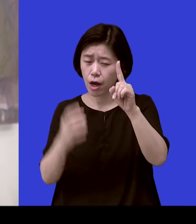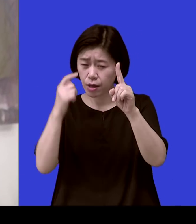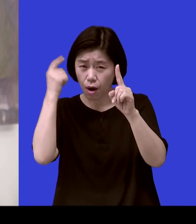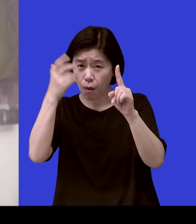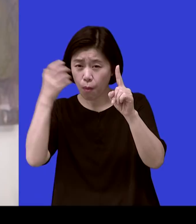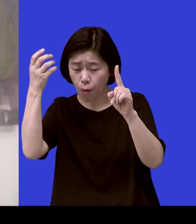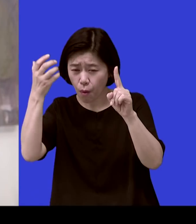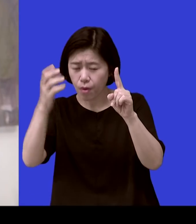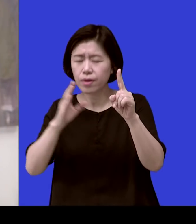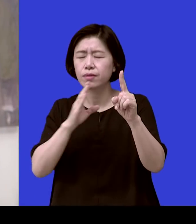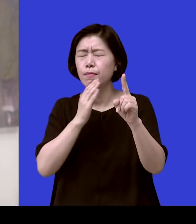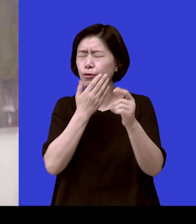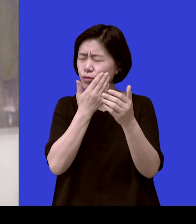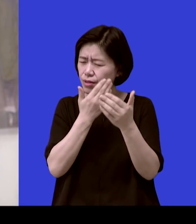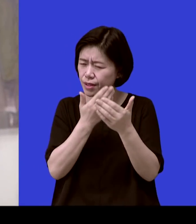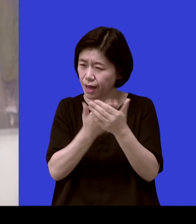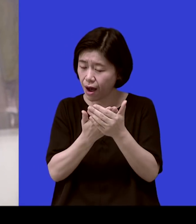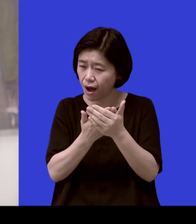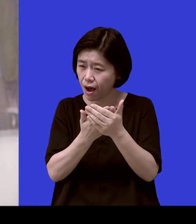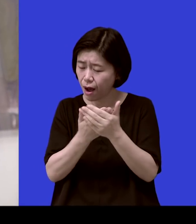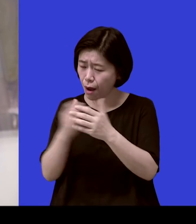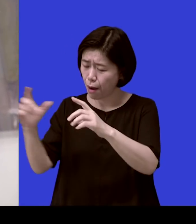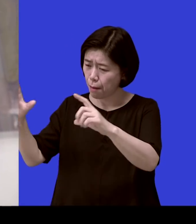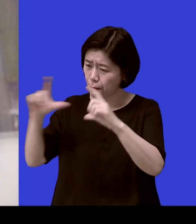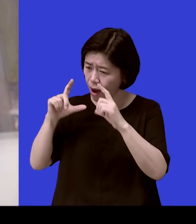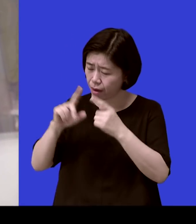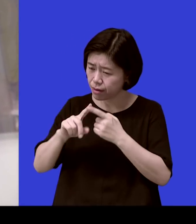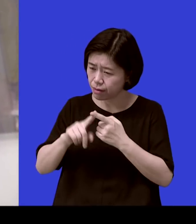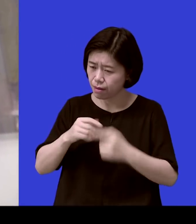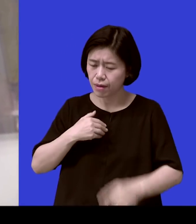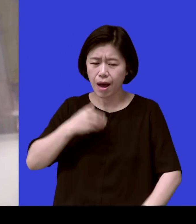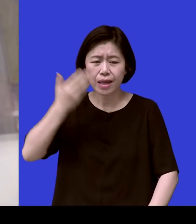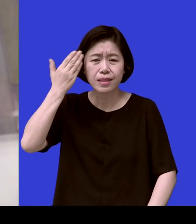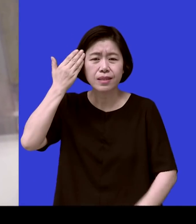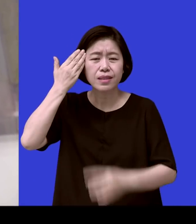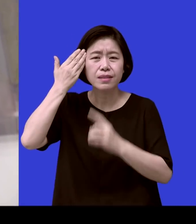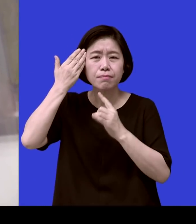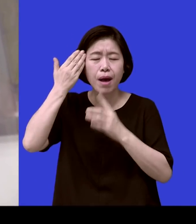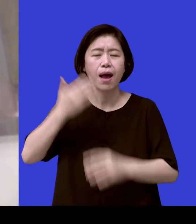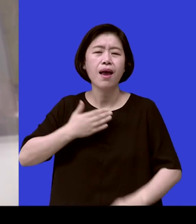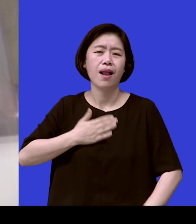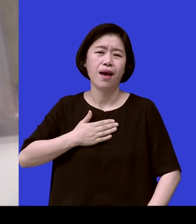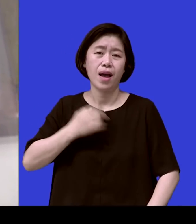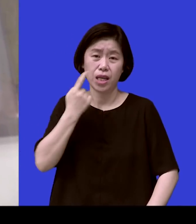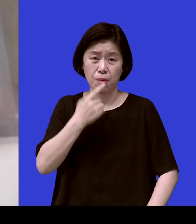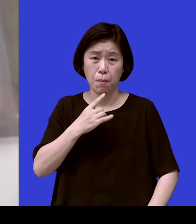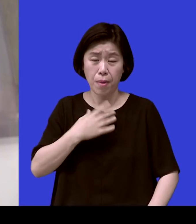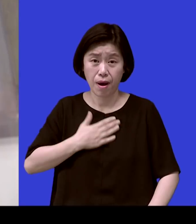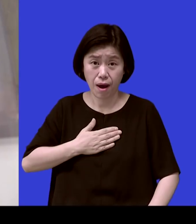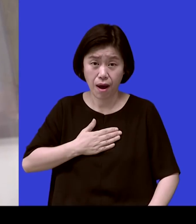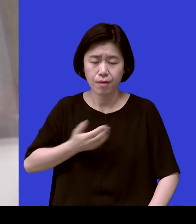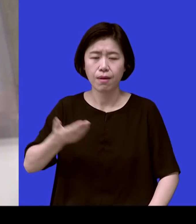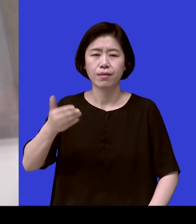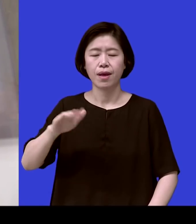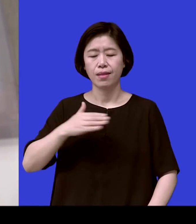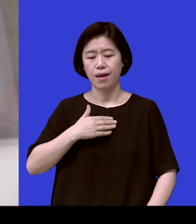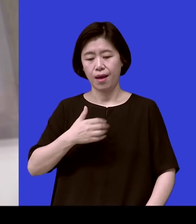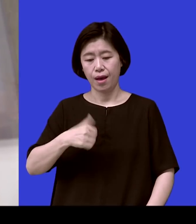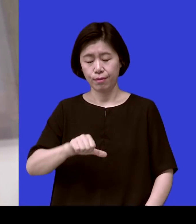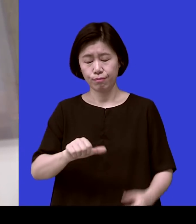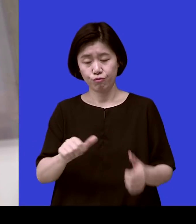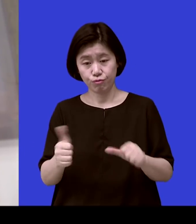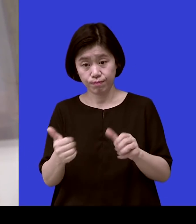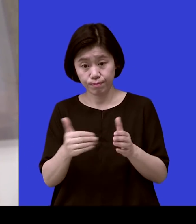천하보다 귀하다는 말씀, 그 말씀을 제가 머리로만 알았는데 이제 제 가슴으로 온몸으로